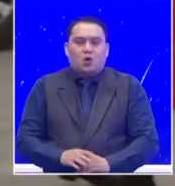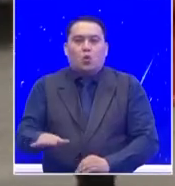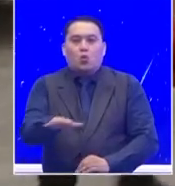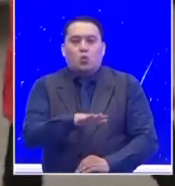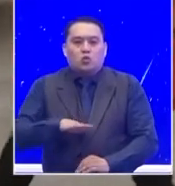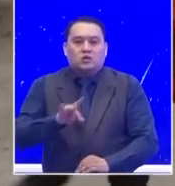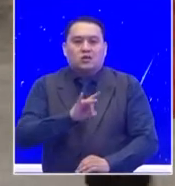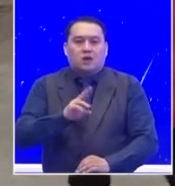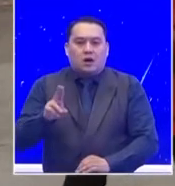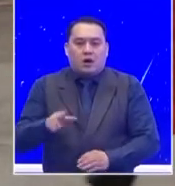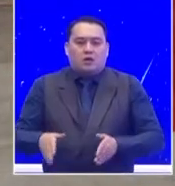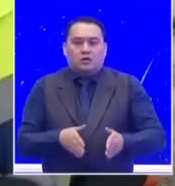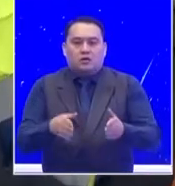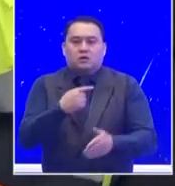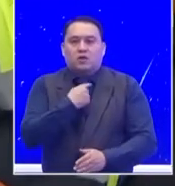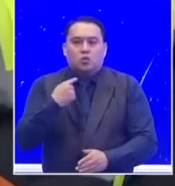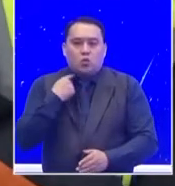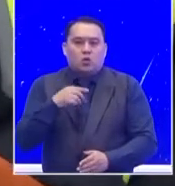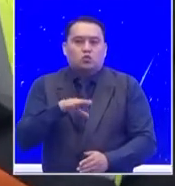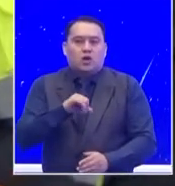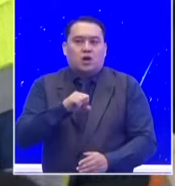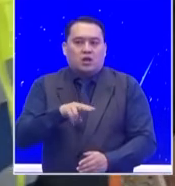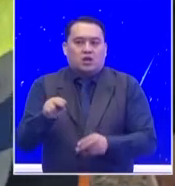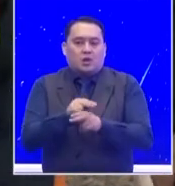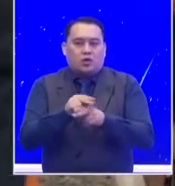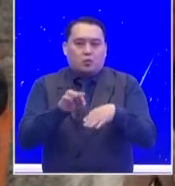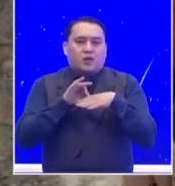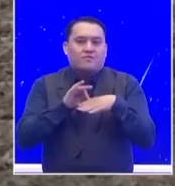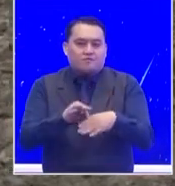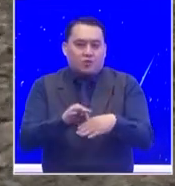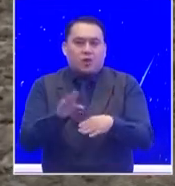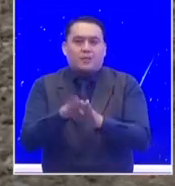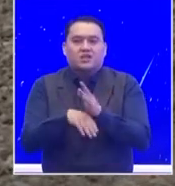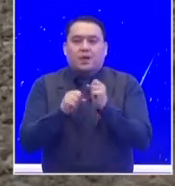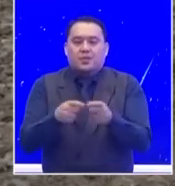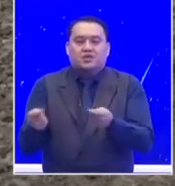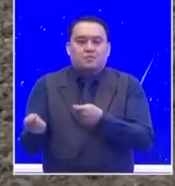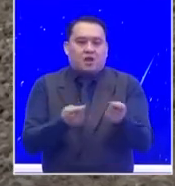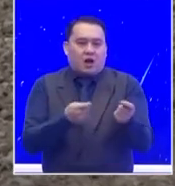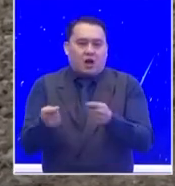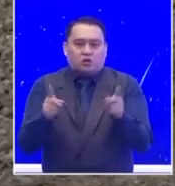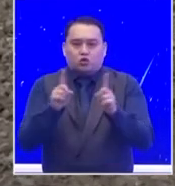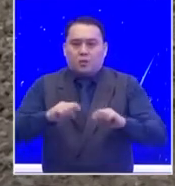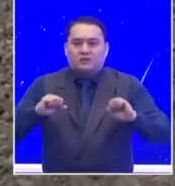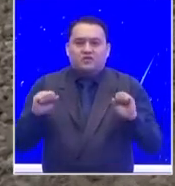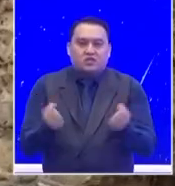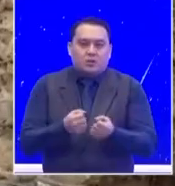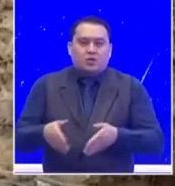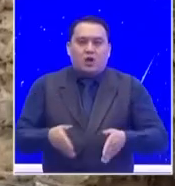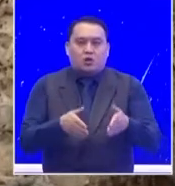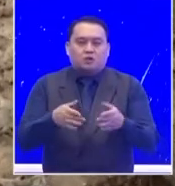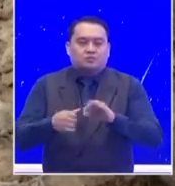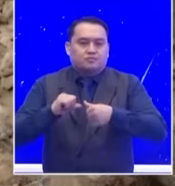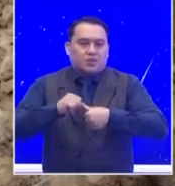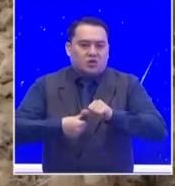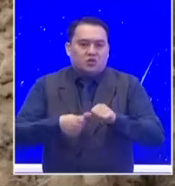Участок республиканской трассы Талдыкурган-Ушарал проходит капитальный ремонт. Для безопасного передвижения, особенно в зимнее время, дорогу должны